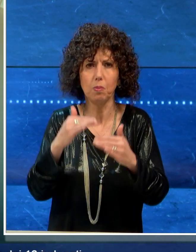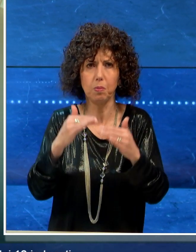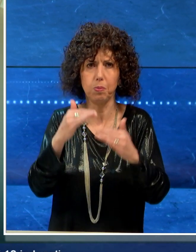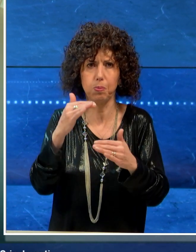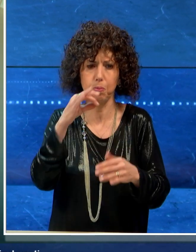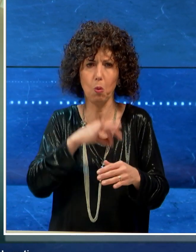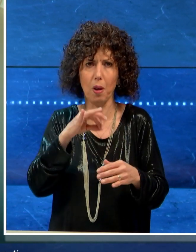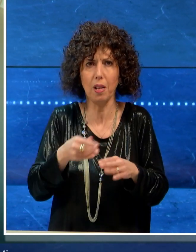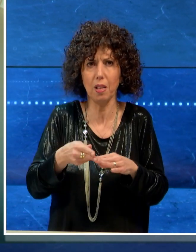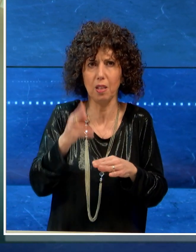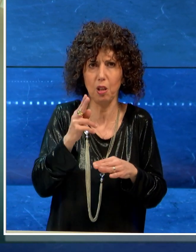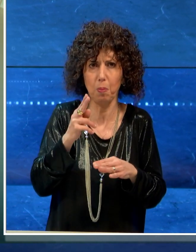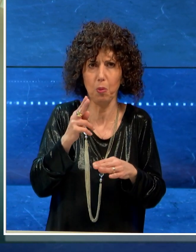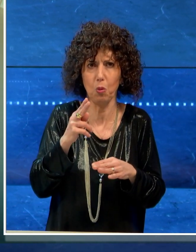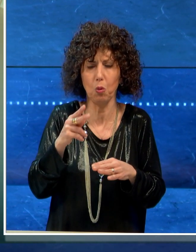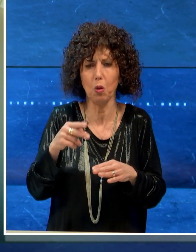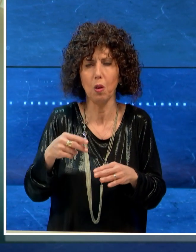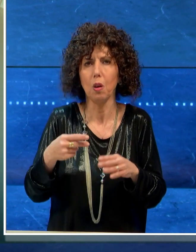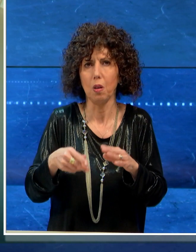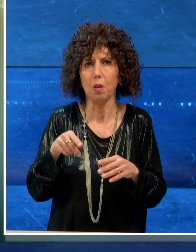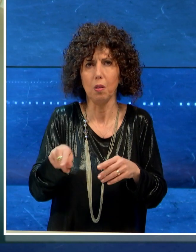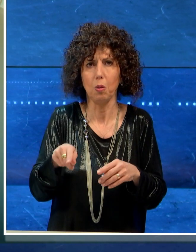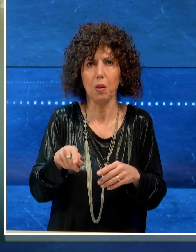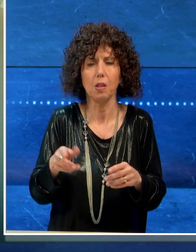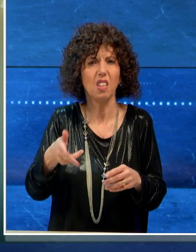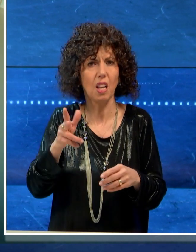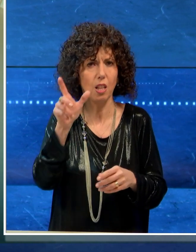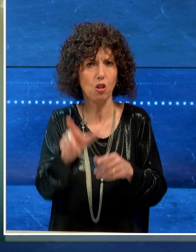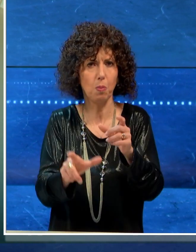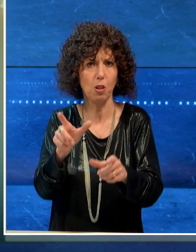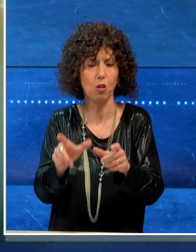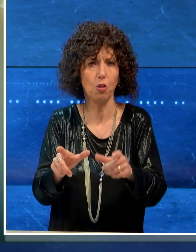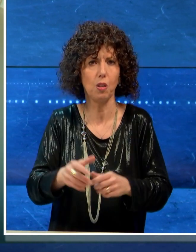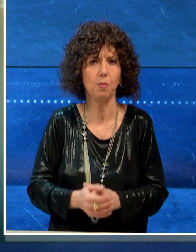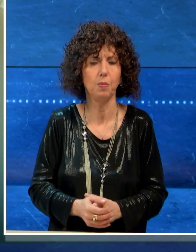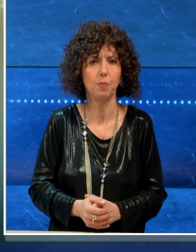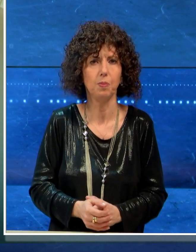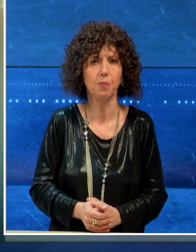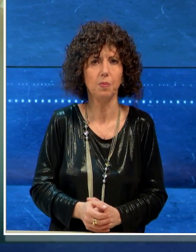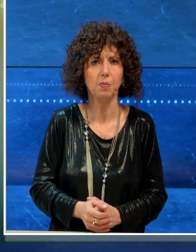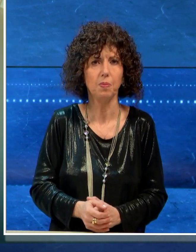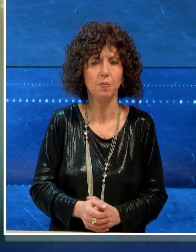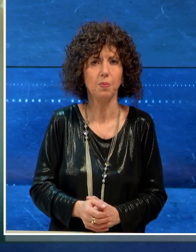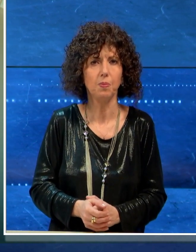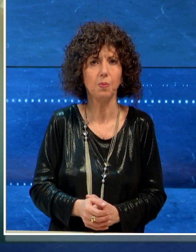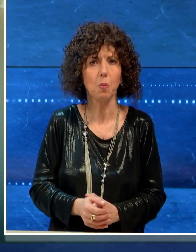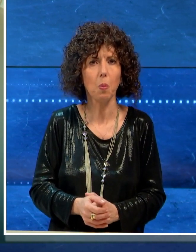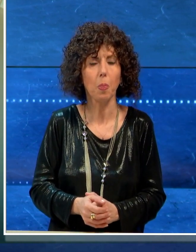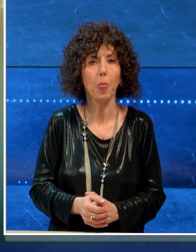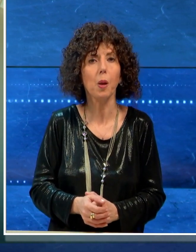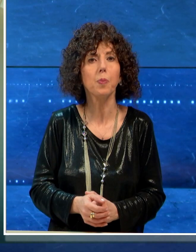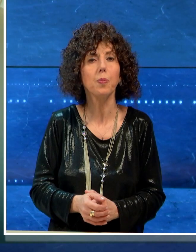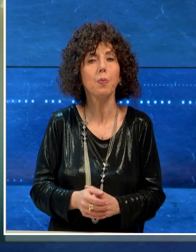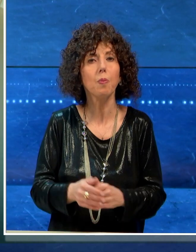alle reali capacità reddituali da parte dei 13 indagati è stata avvertita